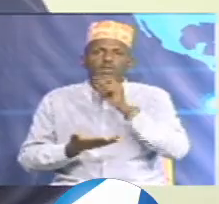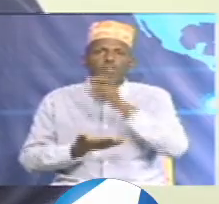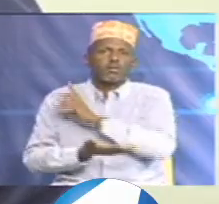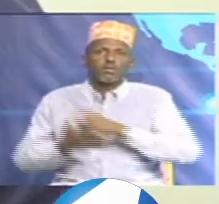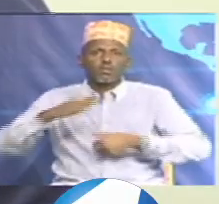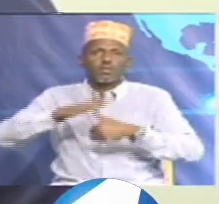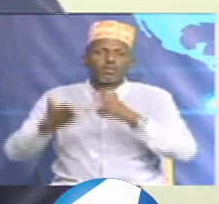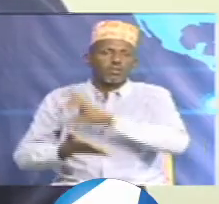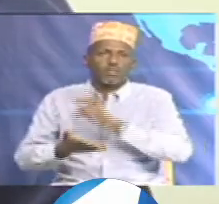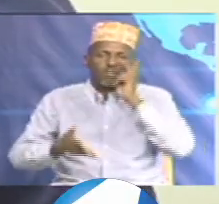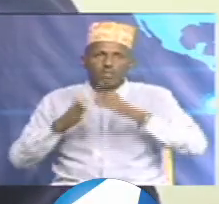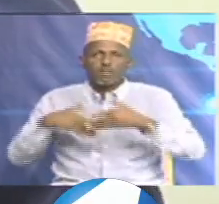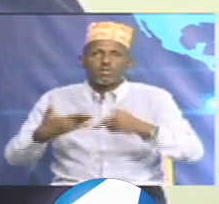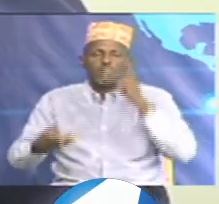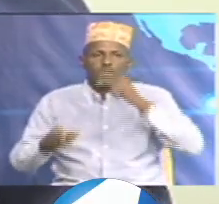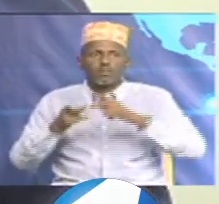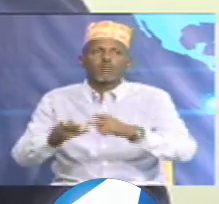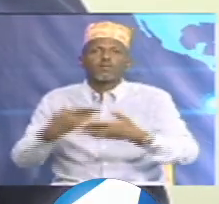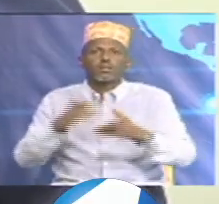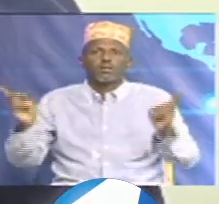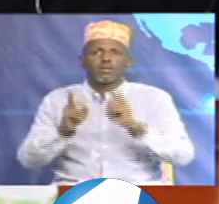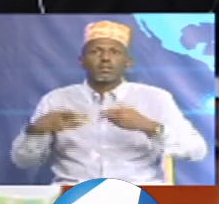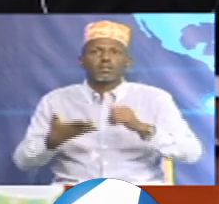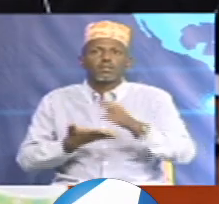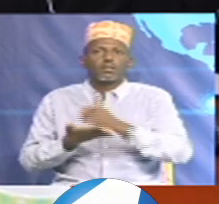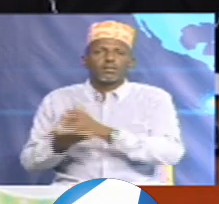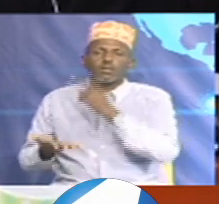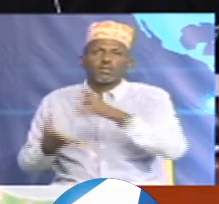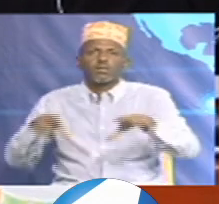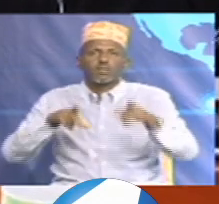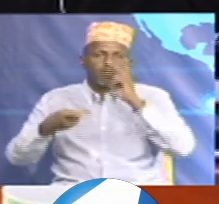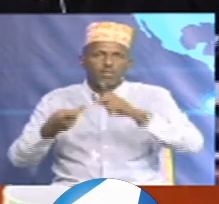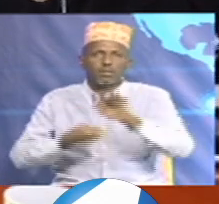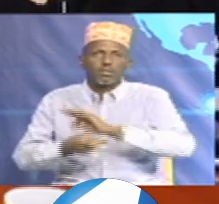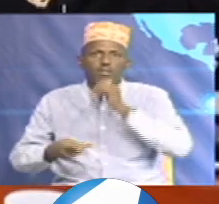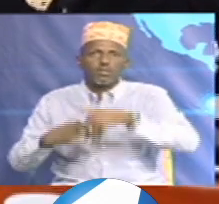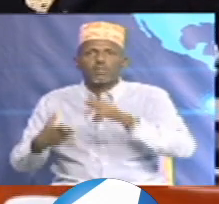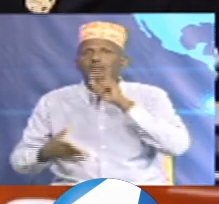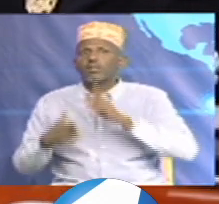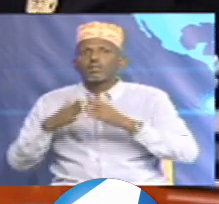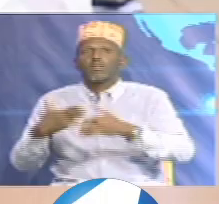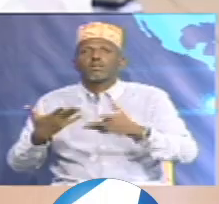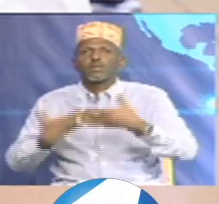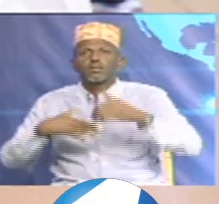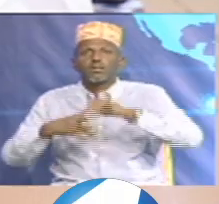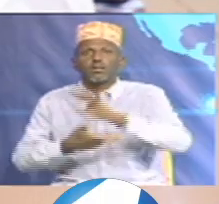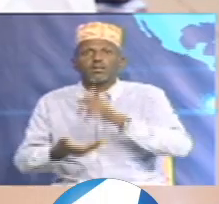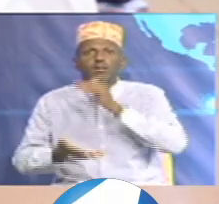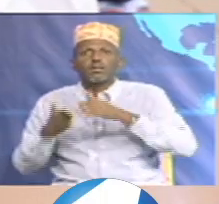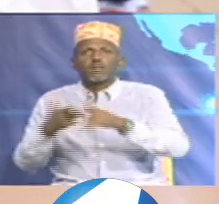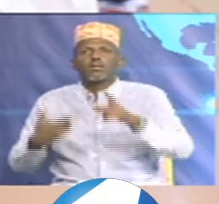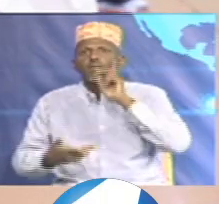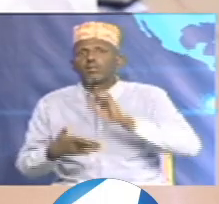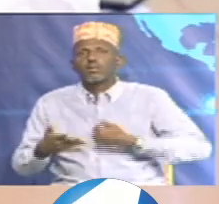cadres du Haut Conseil islamique. Dans son allocution, le ministre a mis l'accent sur la place de la femme dans la société, en notant que les